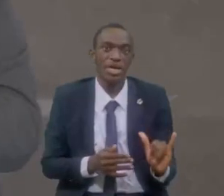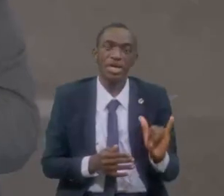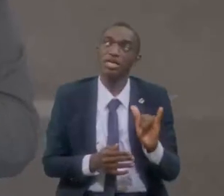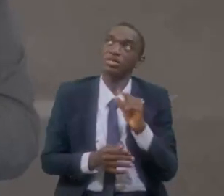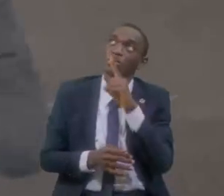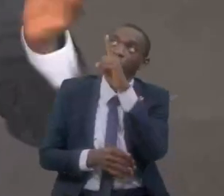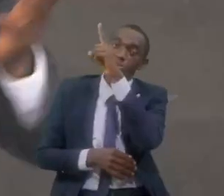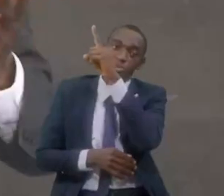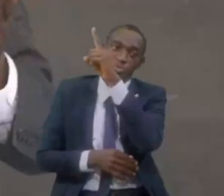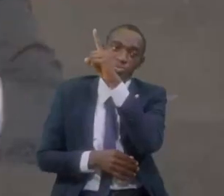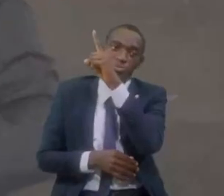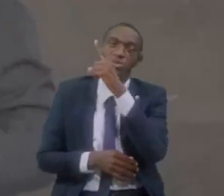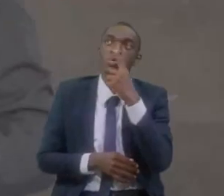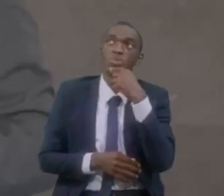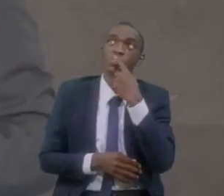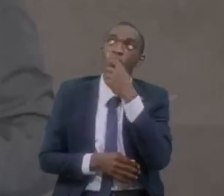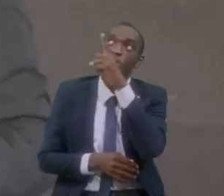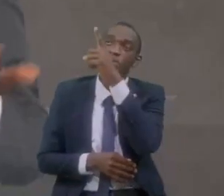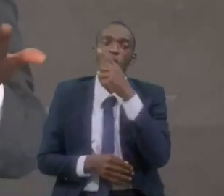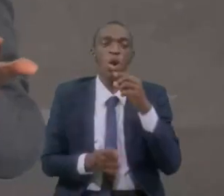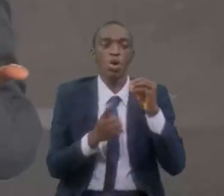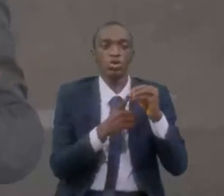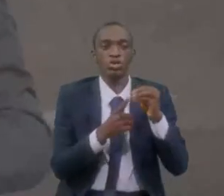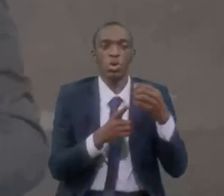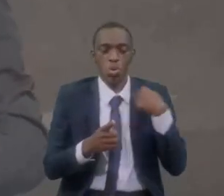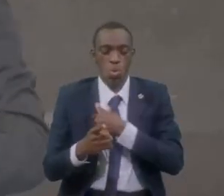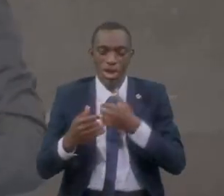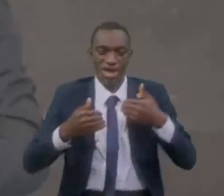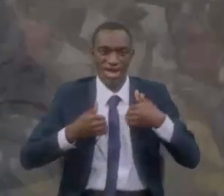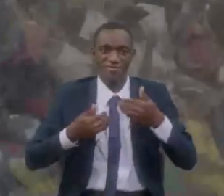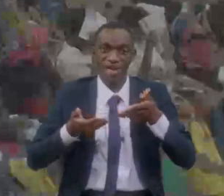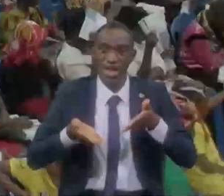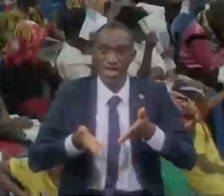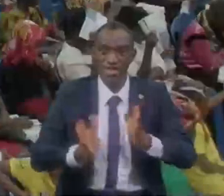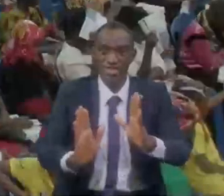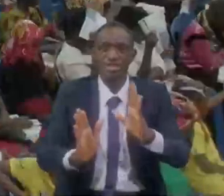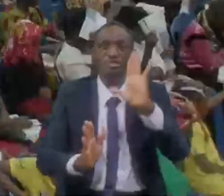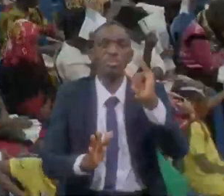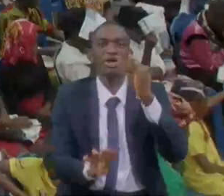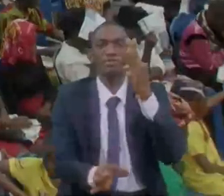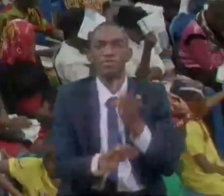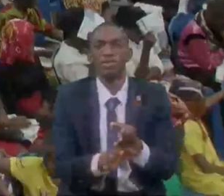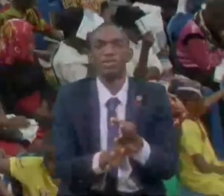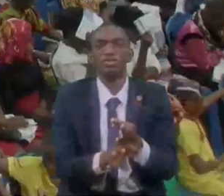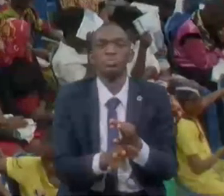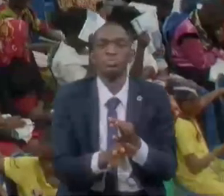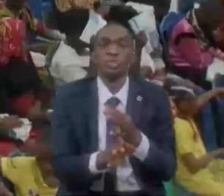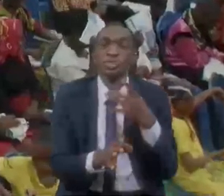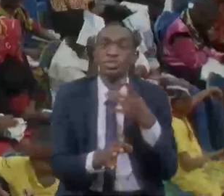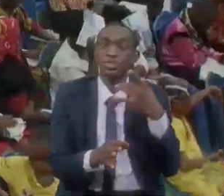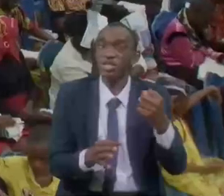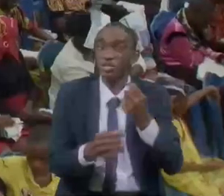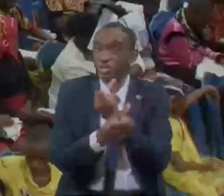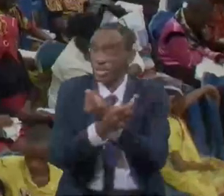À qui nous devons d'avoir eu par la foi accès à cette grâce?